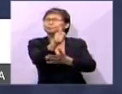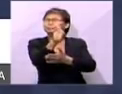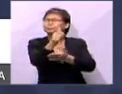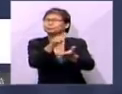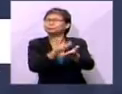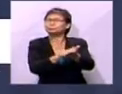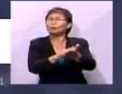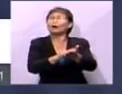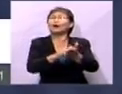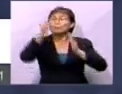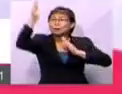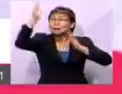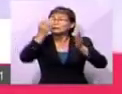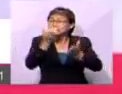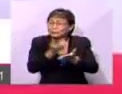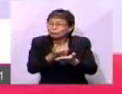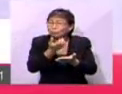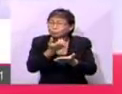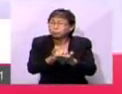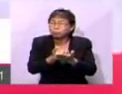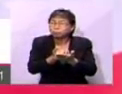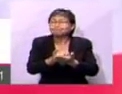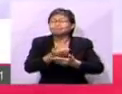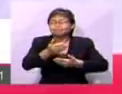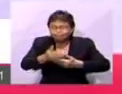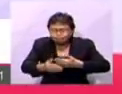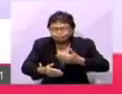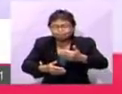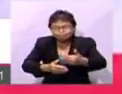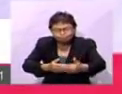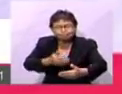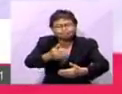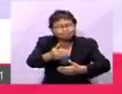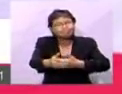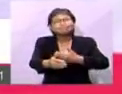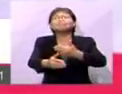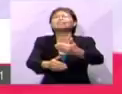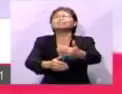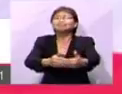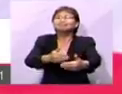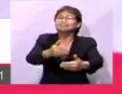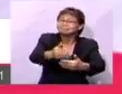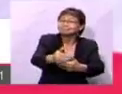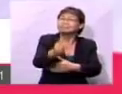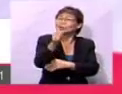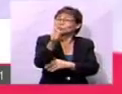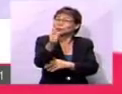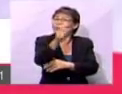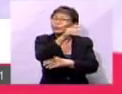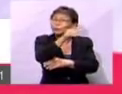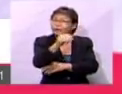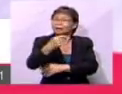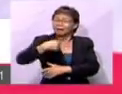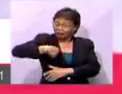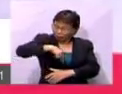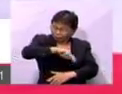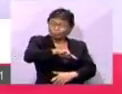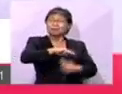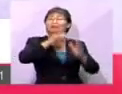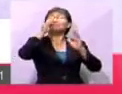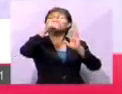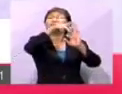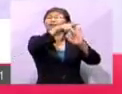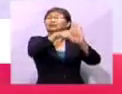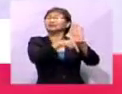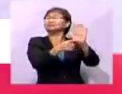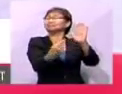economy is moving in the right direction and our policies are